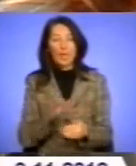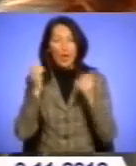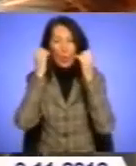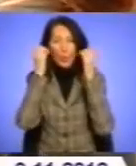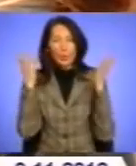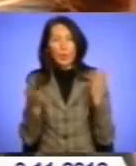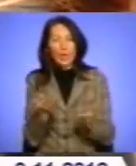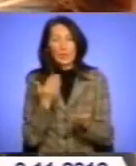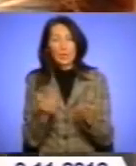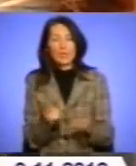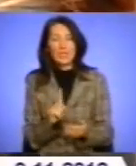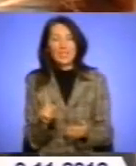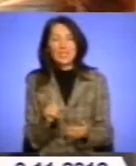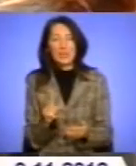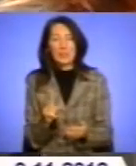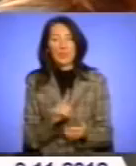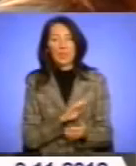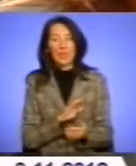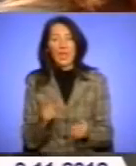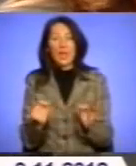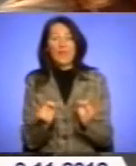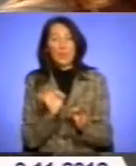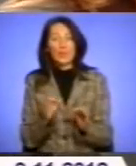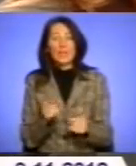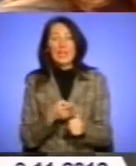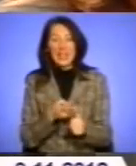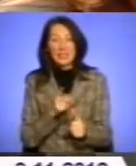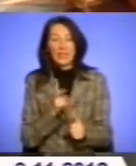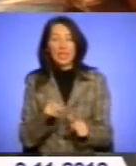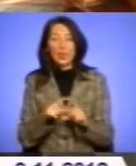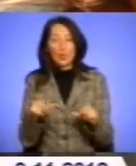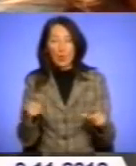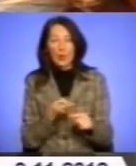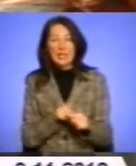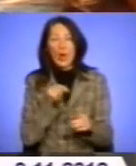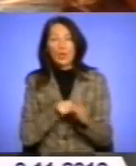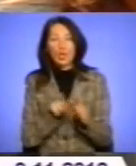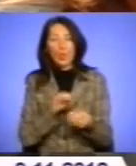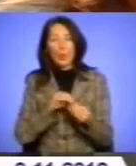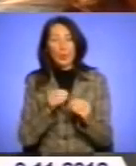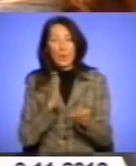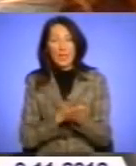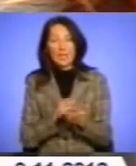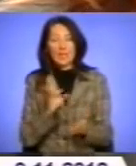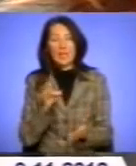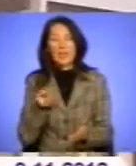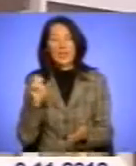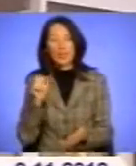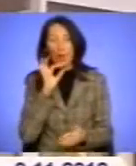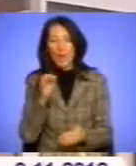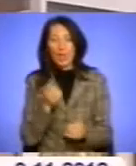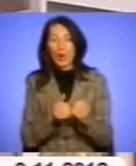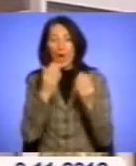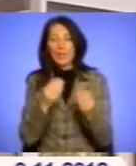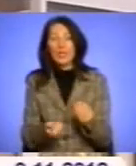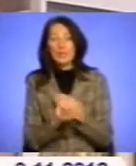некультурні, можливо, чи невиправдані назви якихось установ. А це означає, що проблема є. Наталя Дащенко каже, чи не щодня